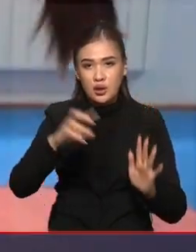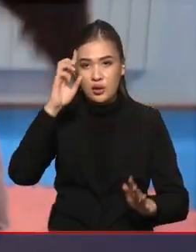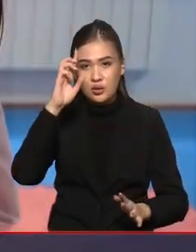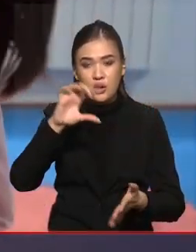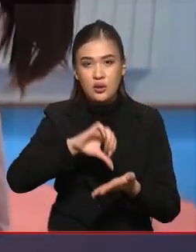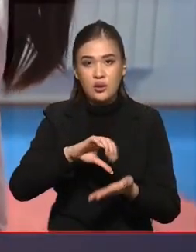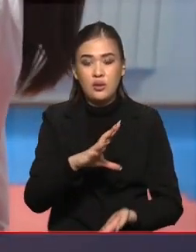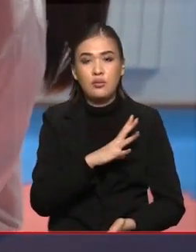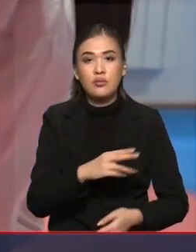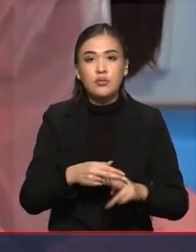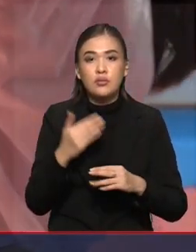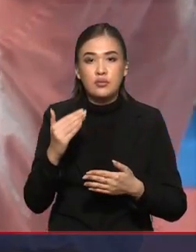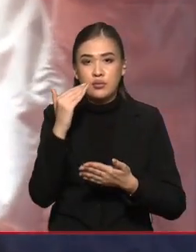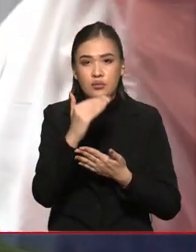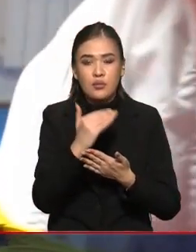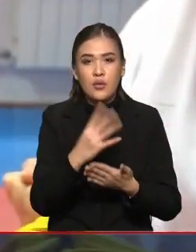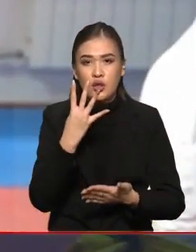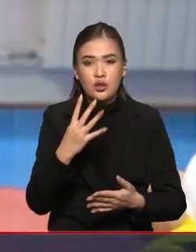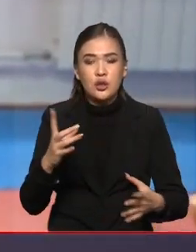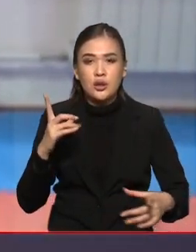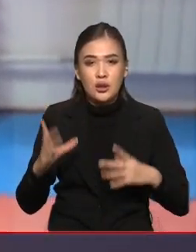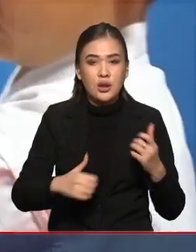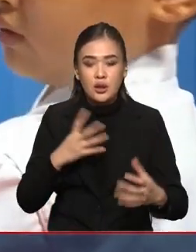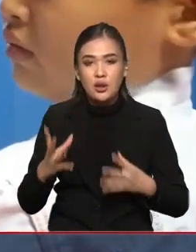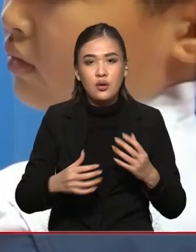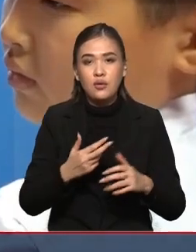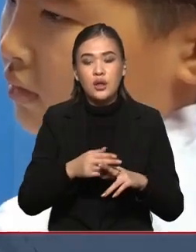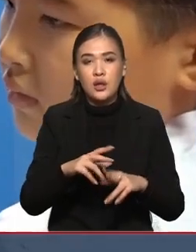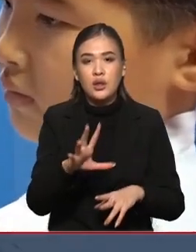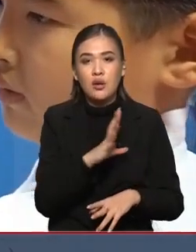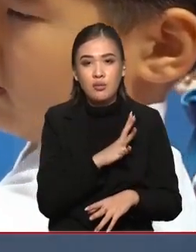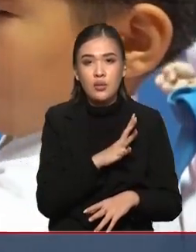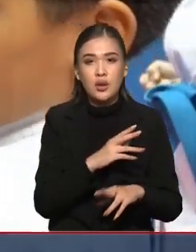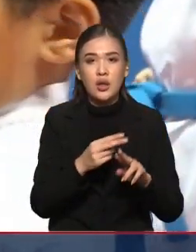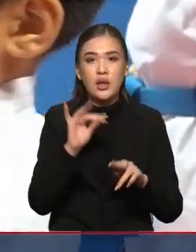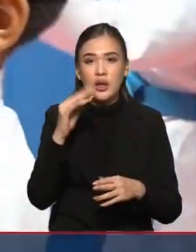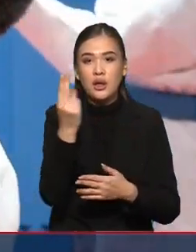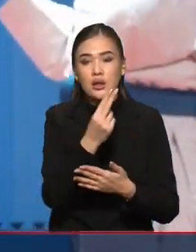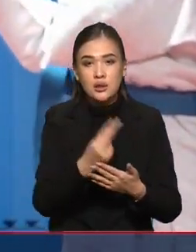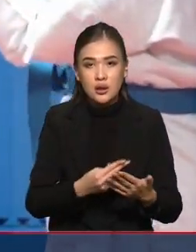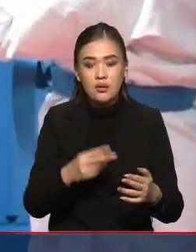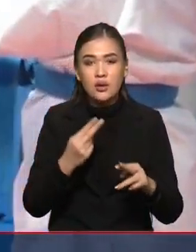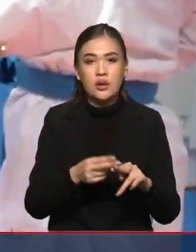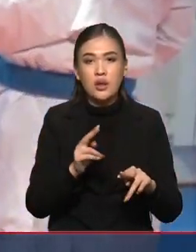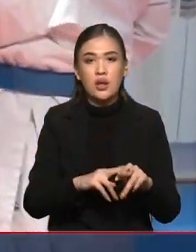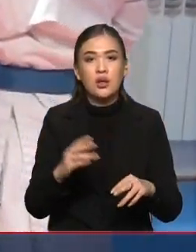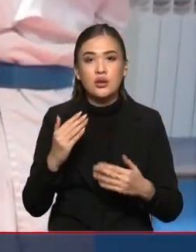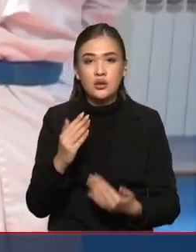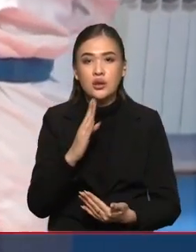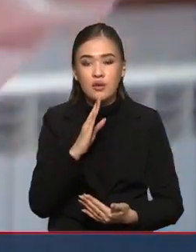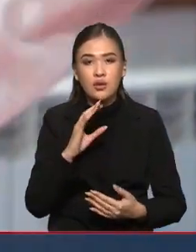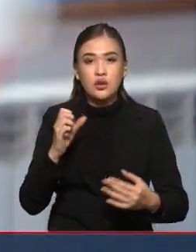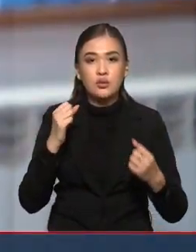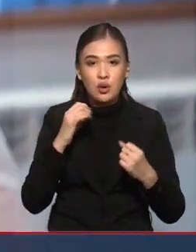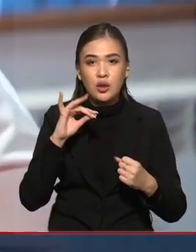У Даяны плотный график, 4 тренировки в неделю, специальное обучение и рисование. Девочка оказалась талантлива не только в